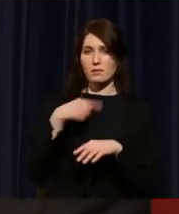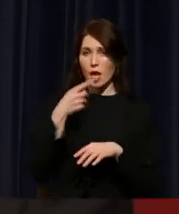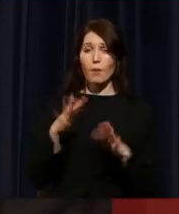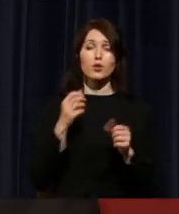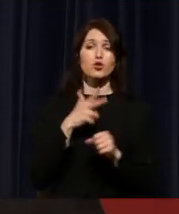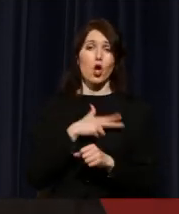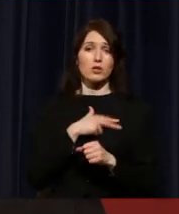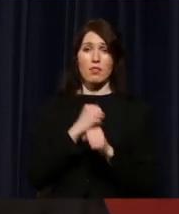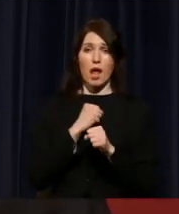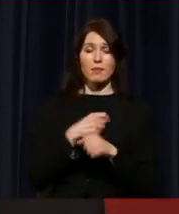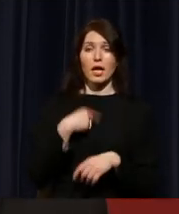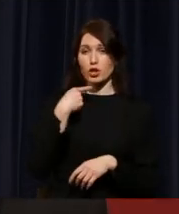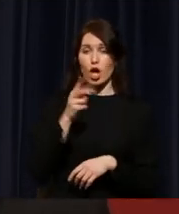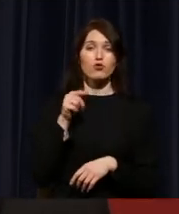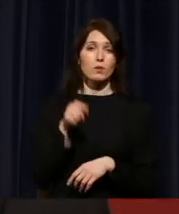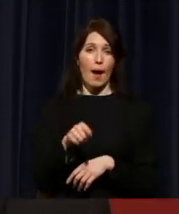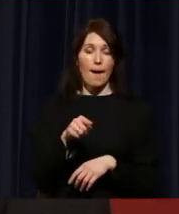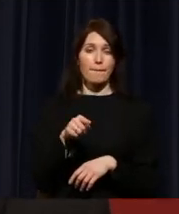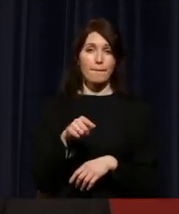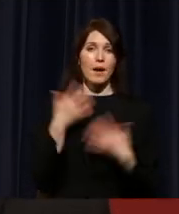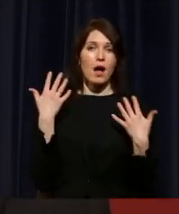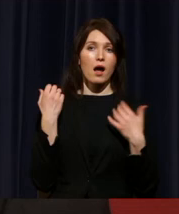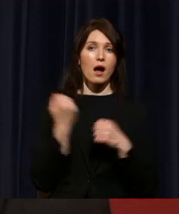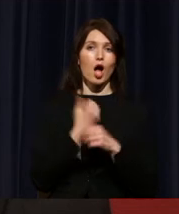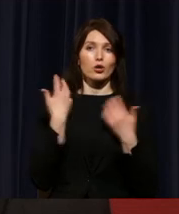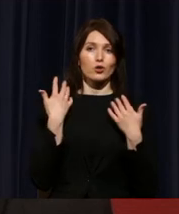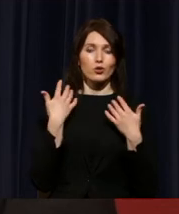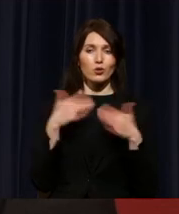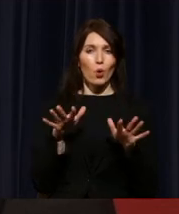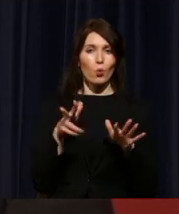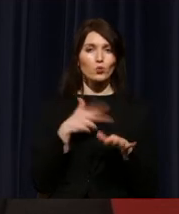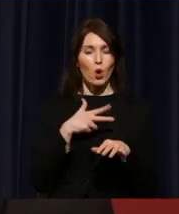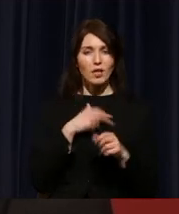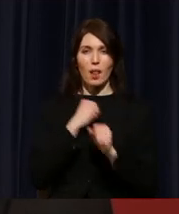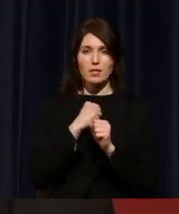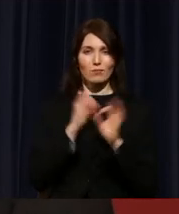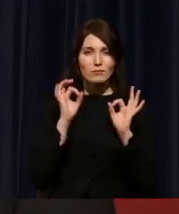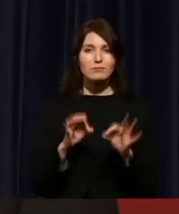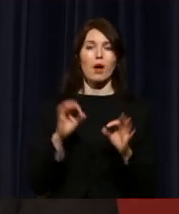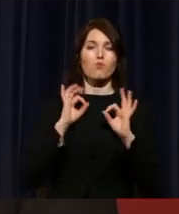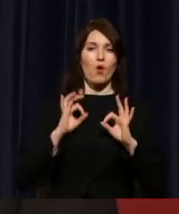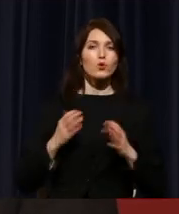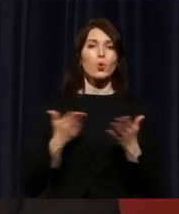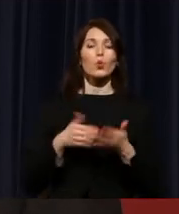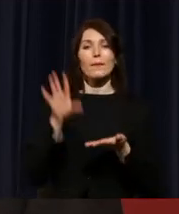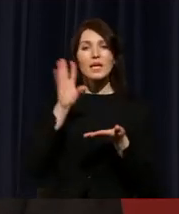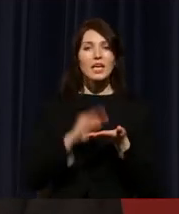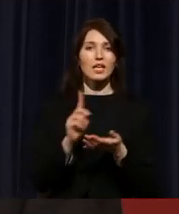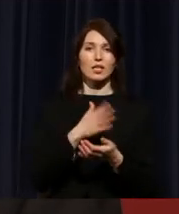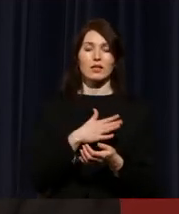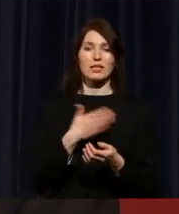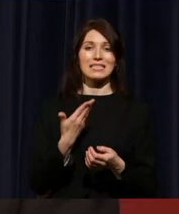sociāliem darbiniekiem noteikti. Es teikšu tā, ka nu, gan jau, ka nu, sociālais darbs noteikti ir tā profesija, kur pieredze ir